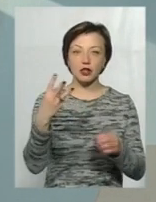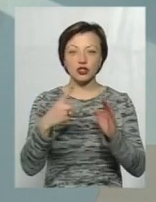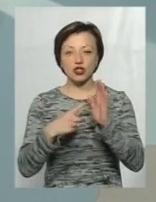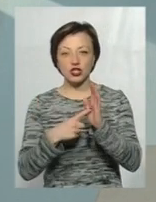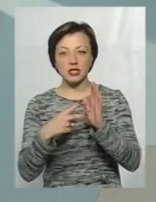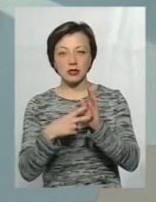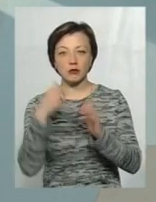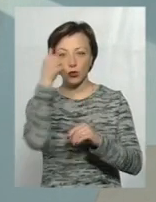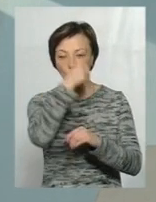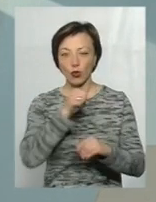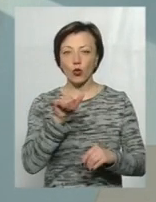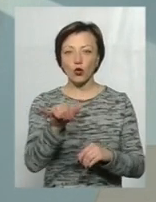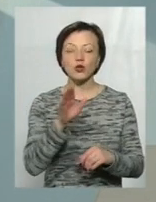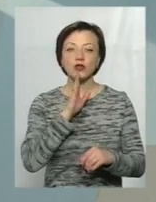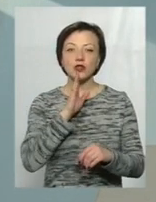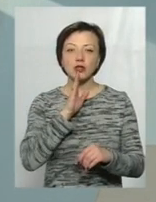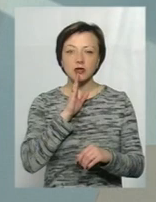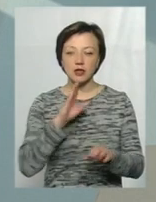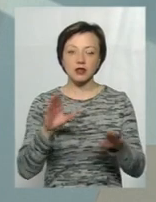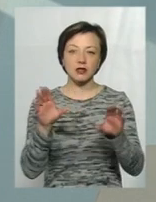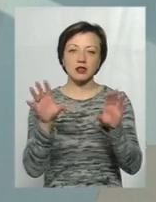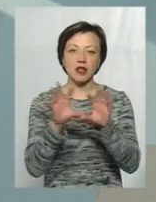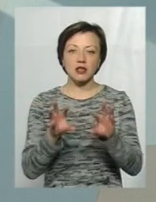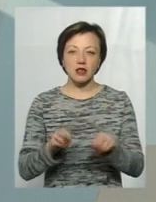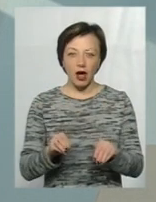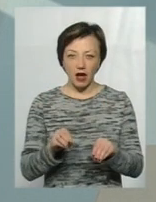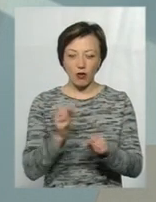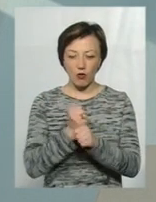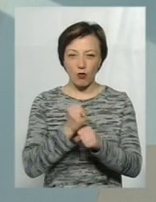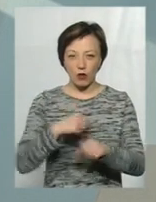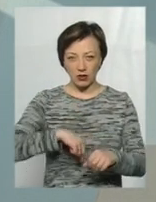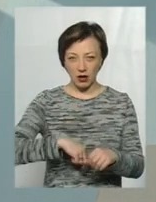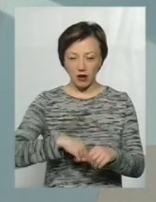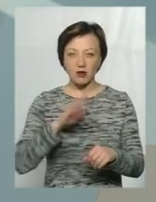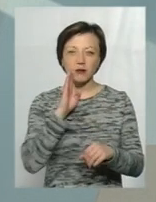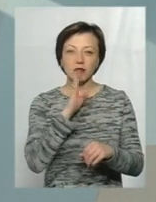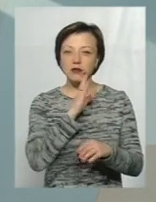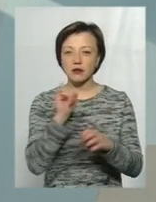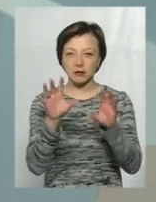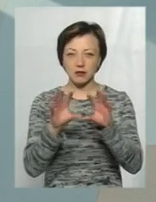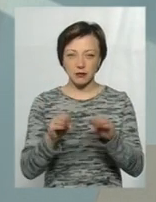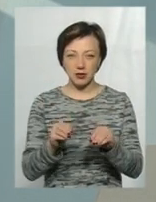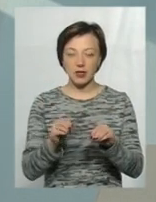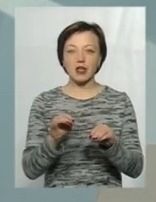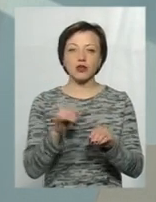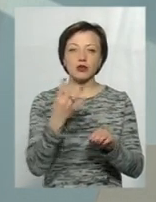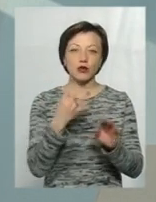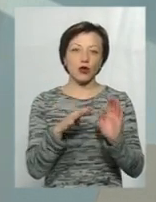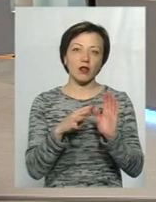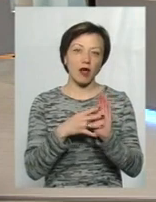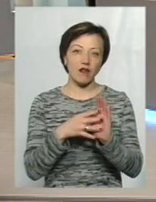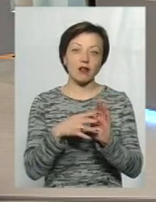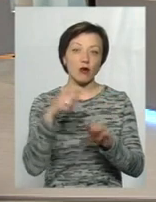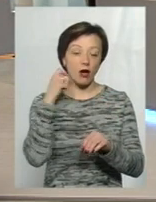35-36-7 років у жінки йде згасання функції яєчників, і хоча репродуктивний вік до 49 років фактично,